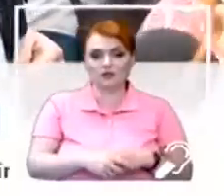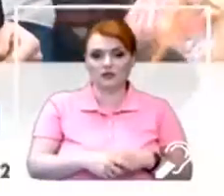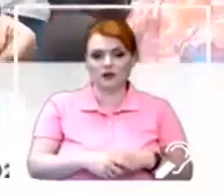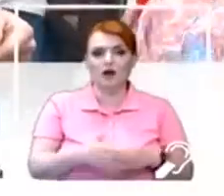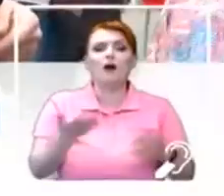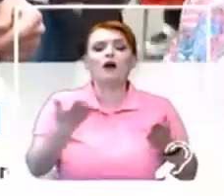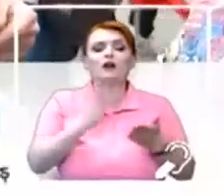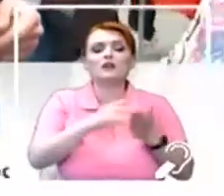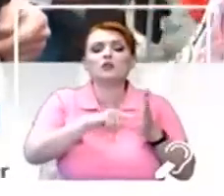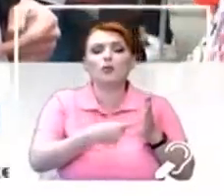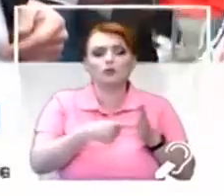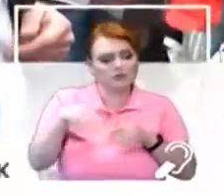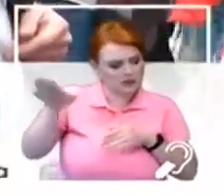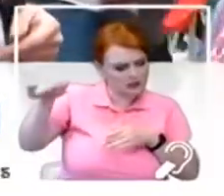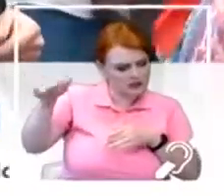Care este scopul?